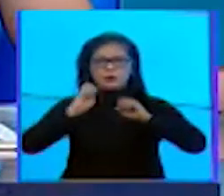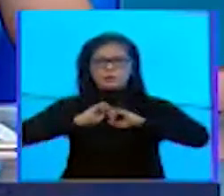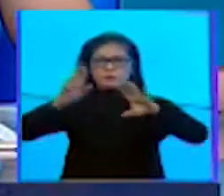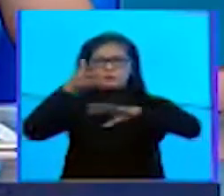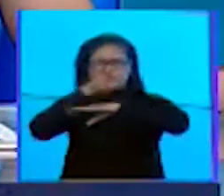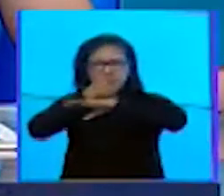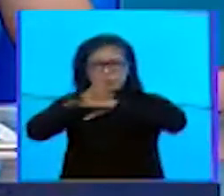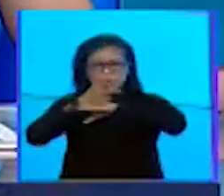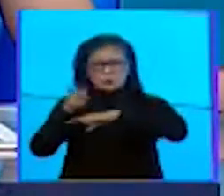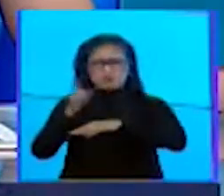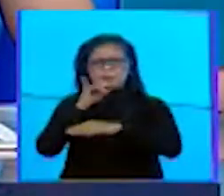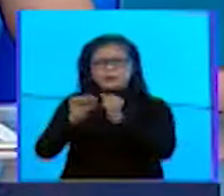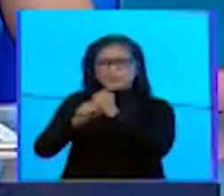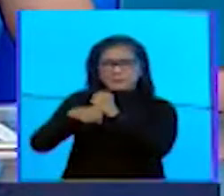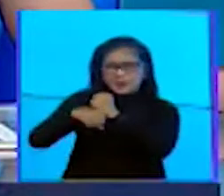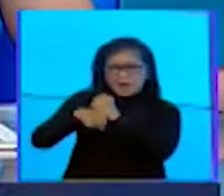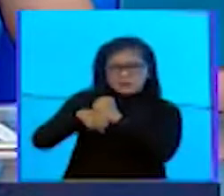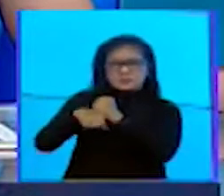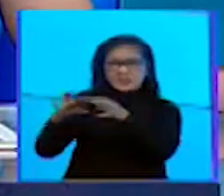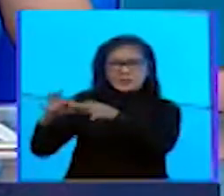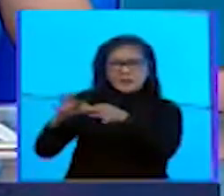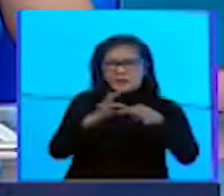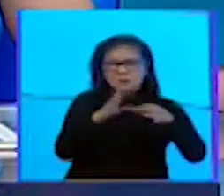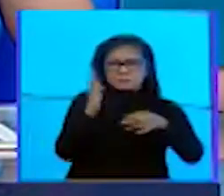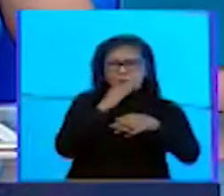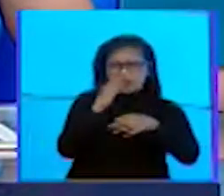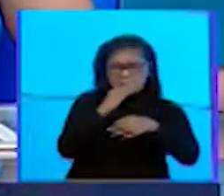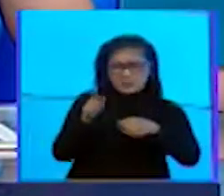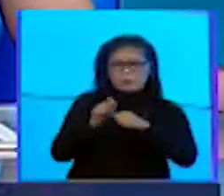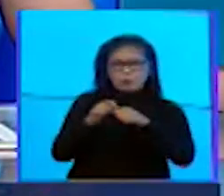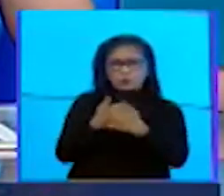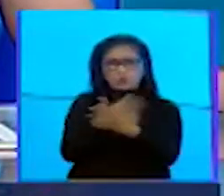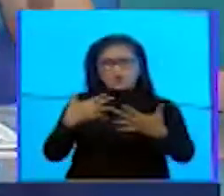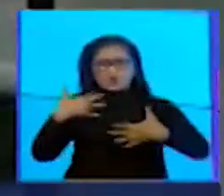derek liar yang meresahkan para pengendara, terutama sopir truk.